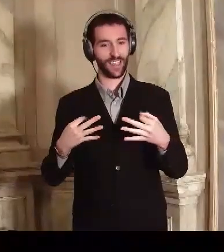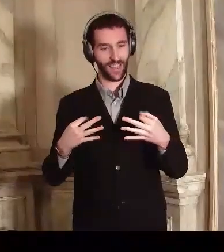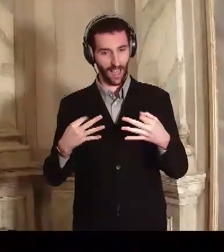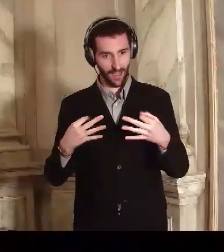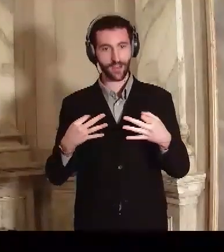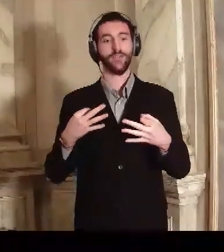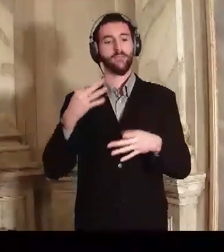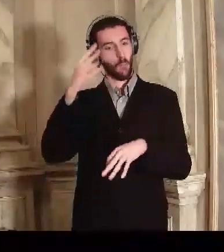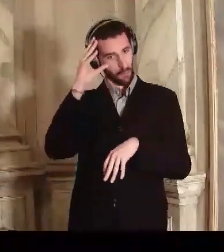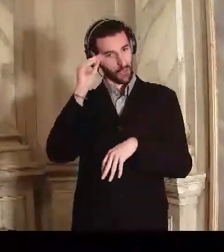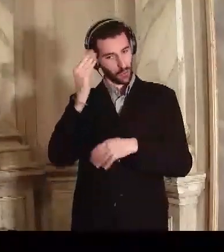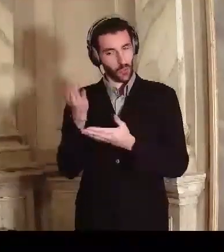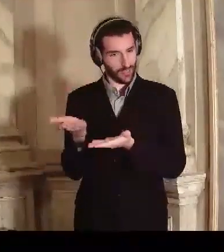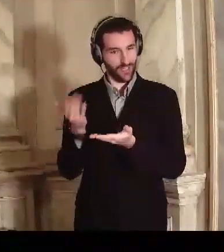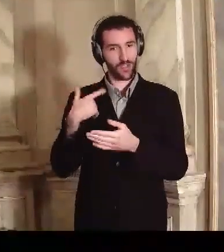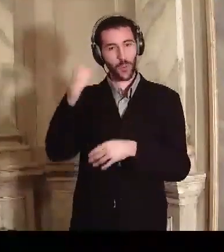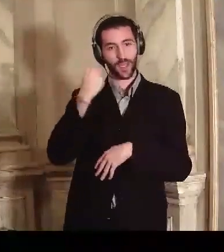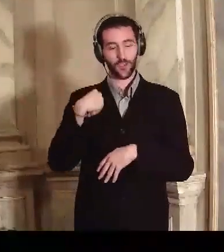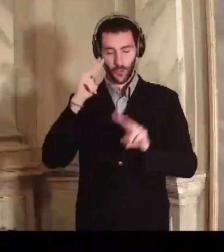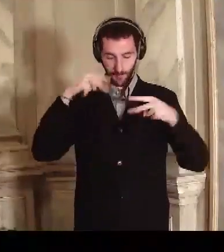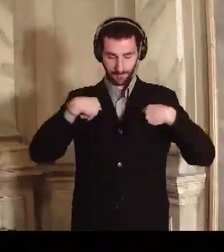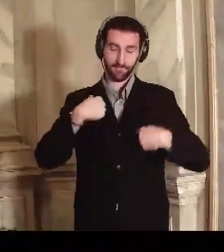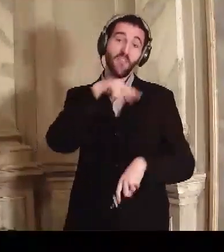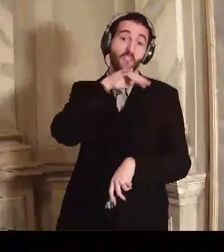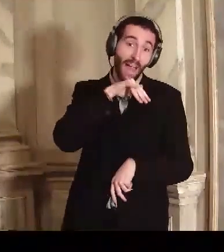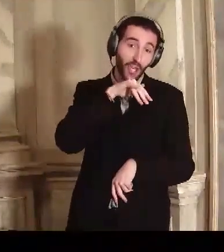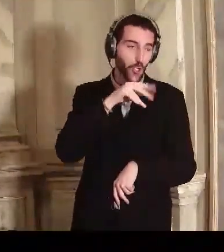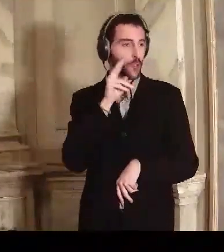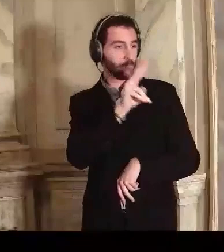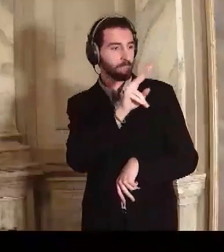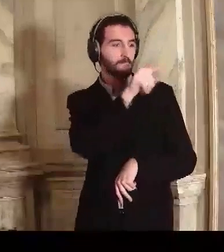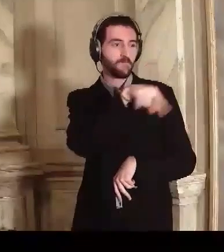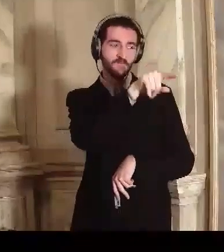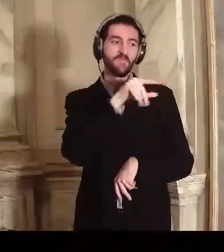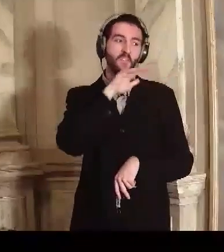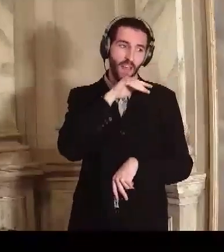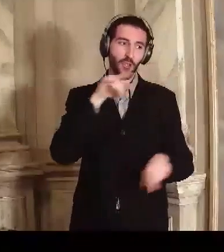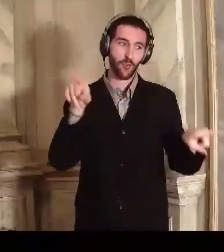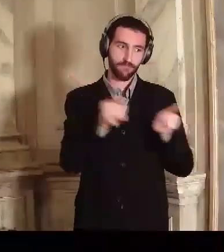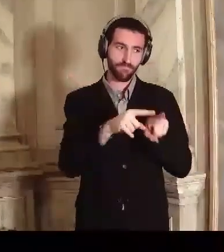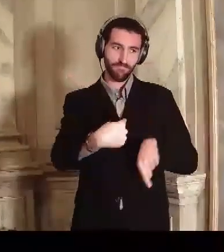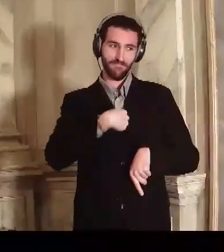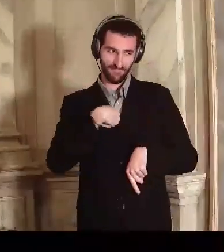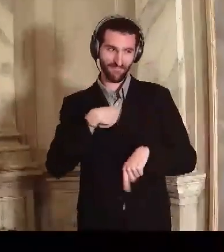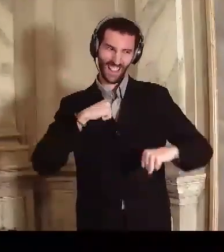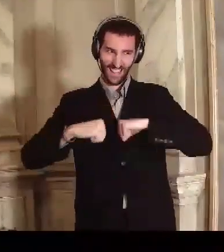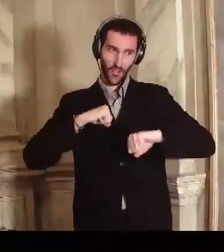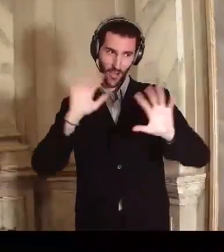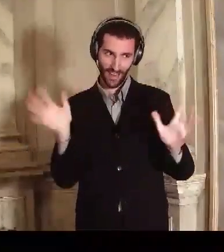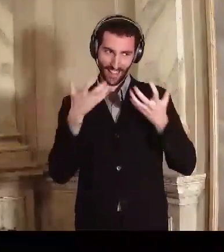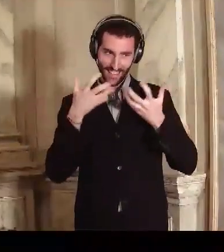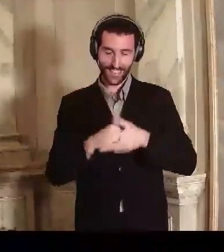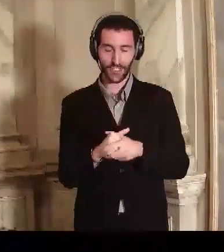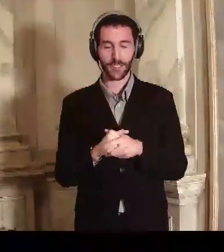essendo da un punto di vista anagrafico il più vecchio, di vedere anche la vostra vecchiaia da direttori artistici, però penso che